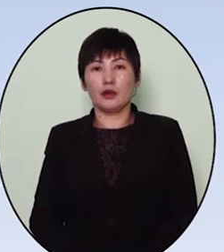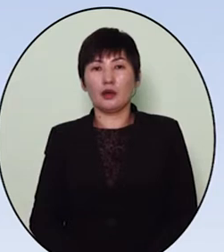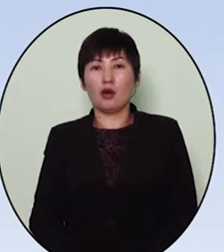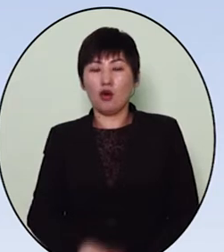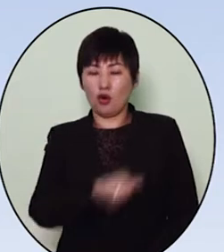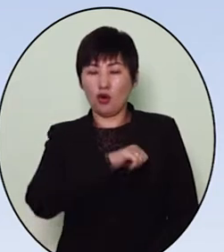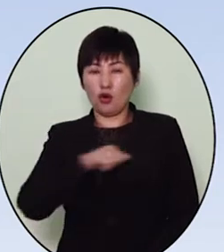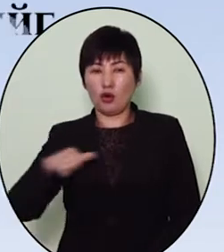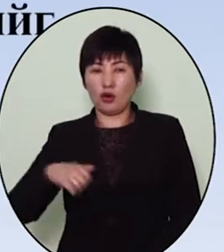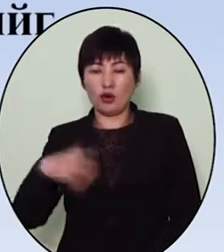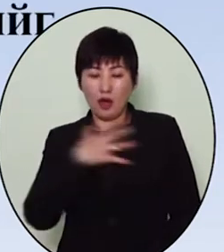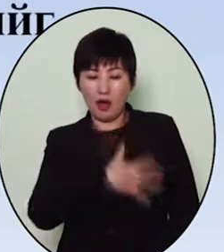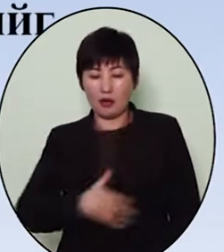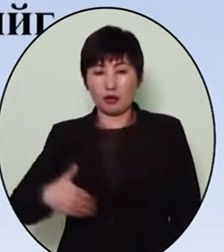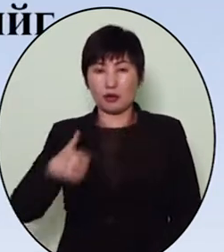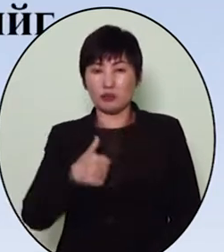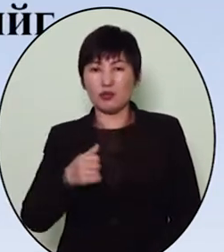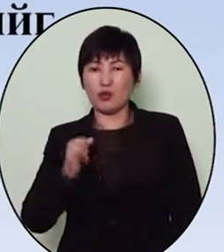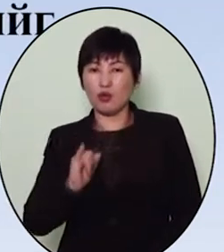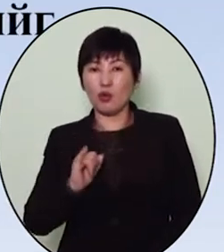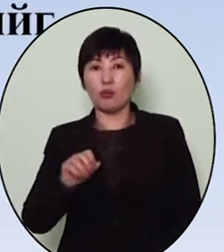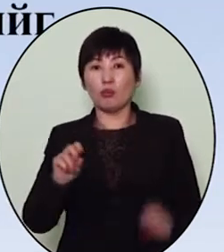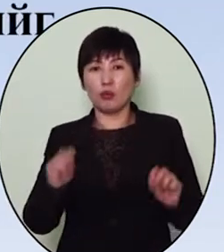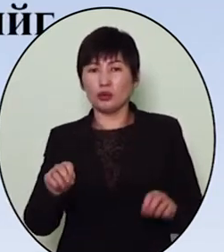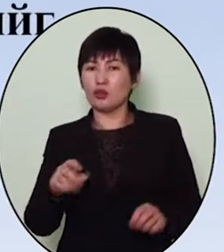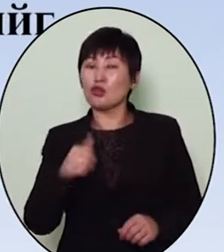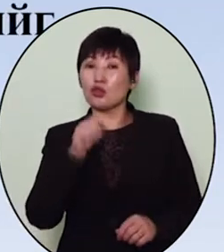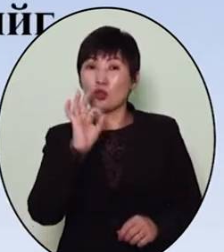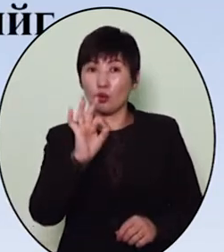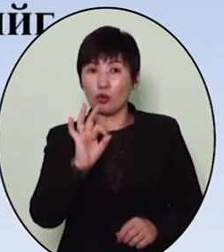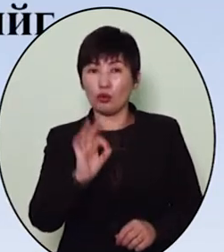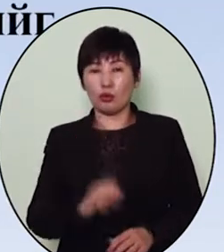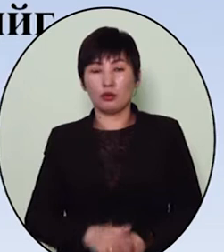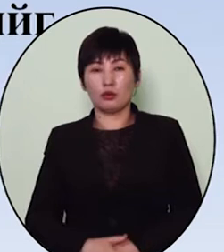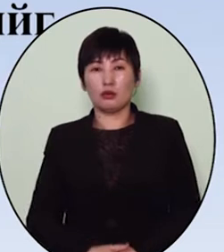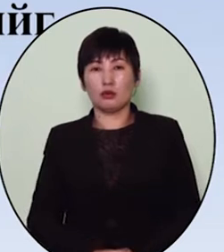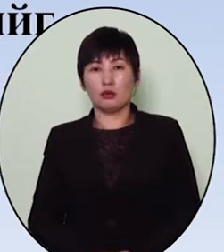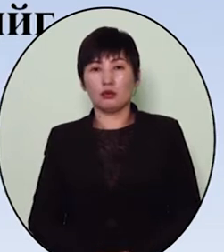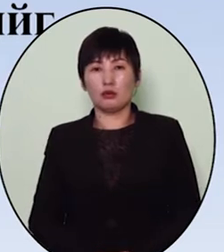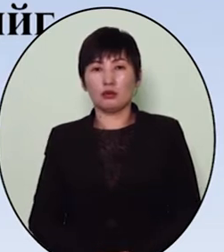Мөн өөрөө өөрийнхөө эрүүл мэндийг муутгах нь зөв үү?